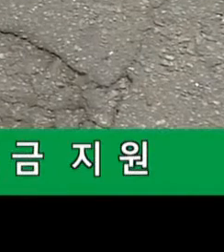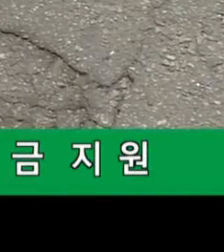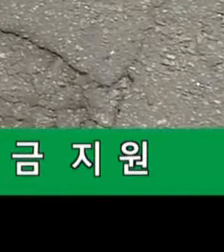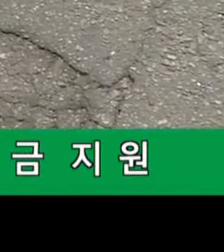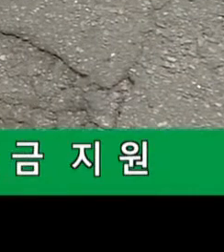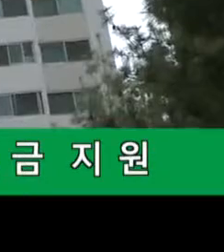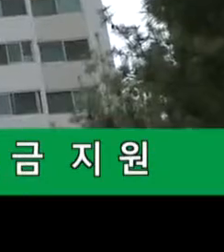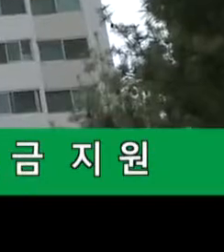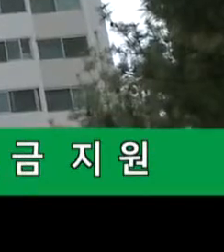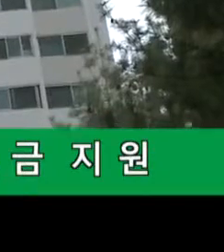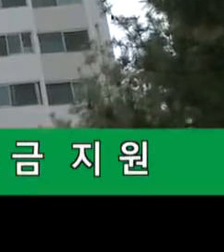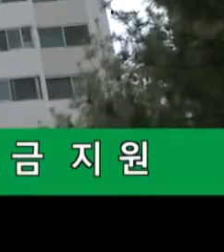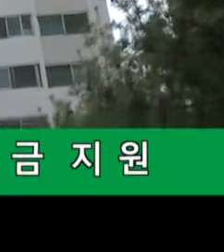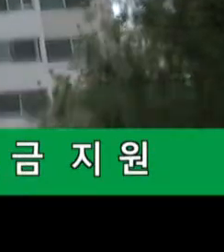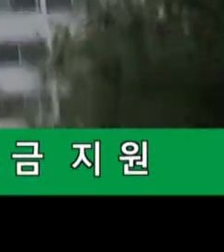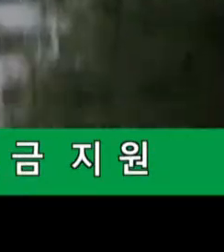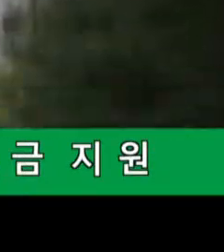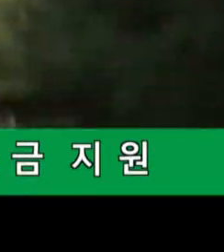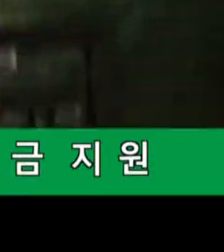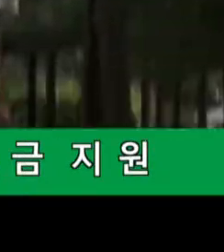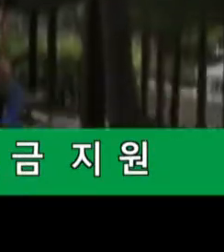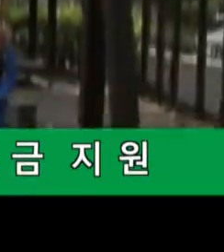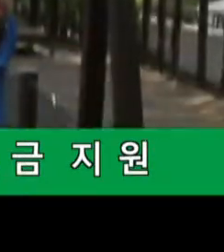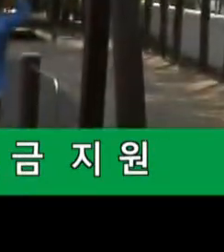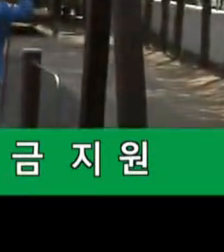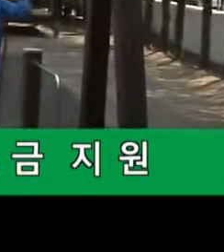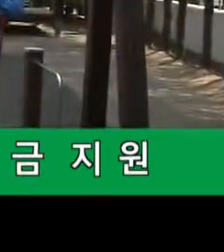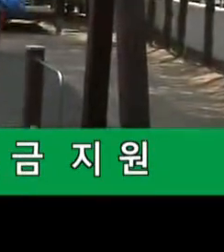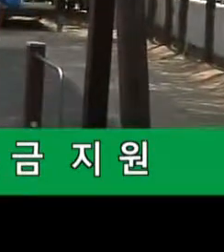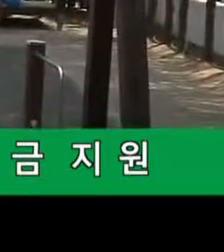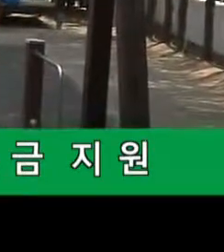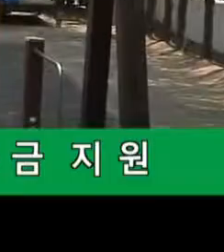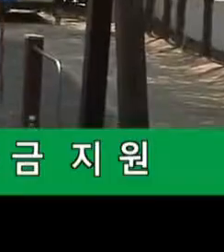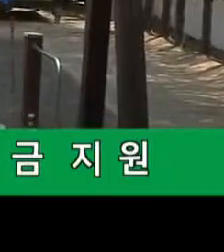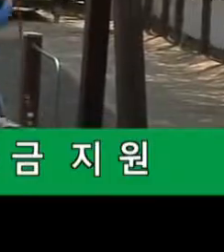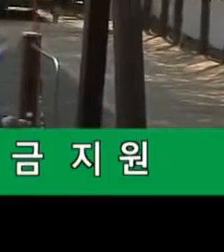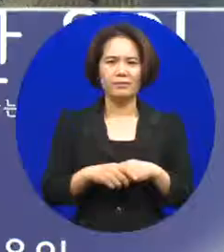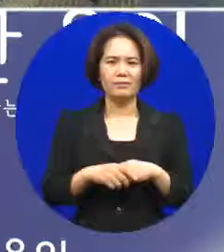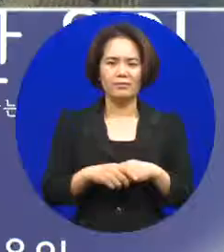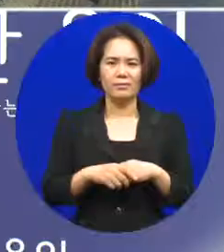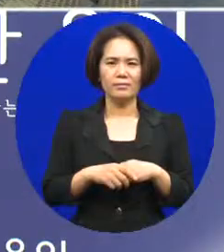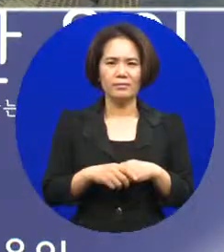위한 공동주택 보조금 지원 사업이 차질 없이 추진되고 있습니다.